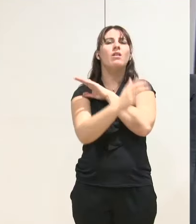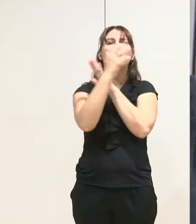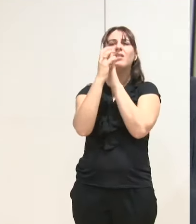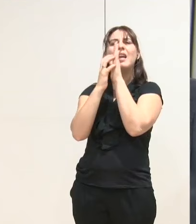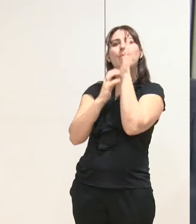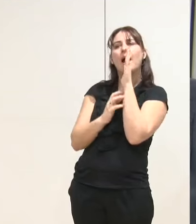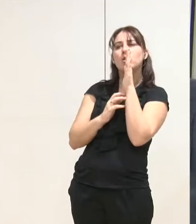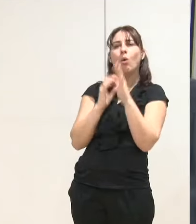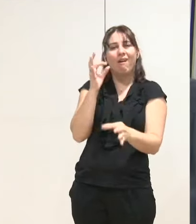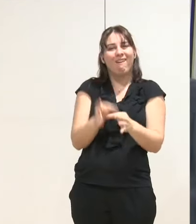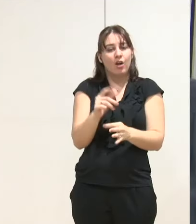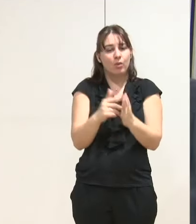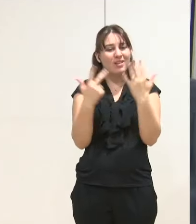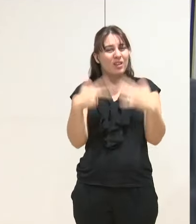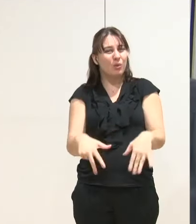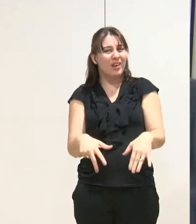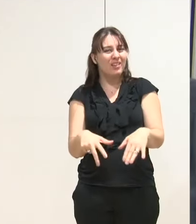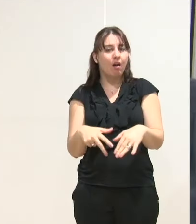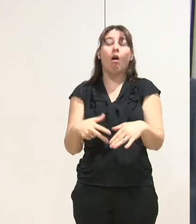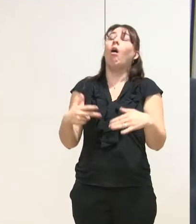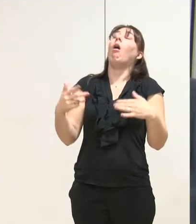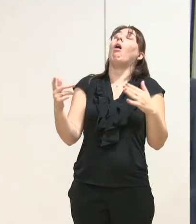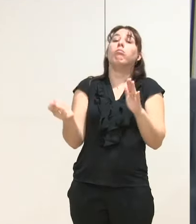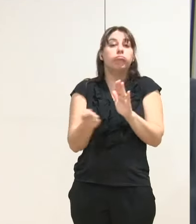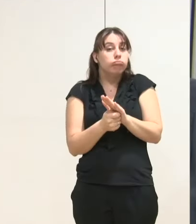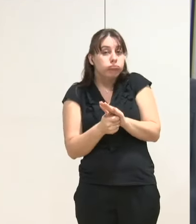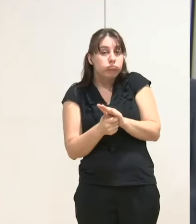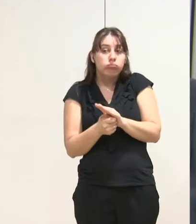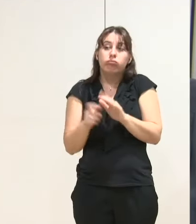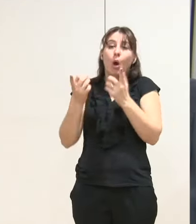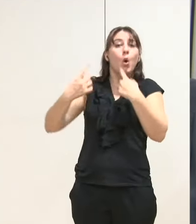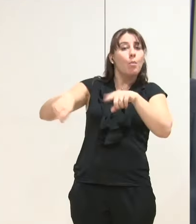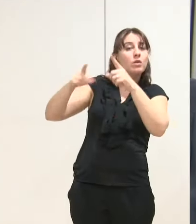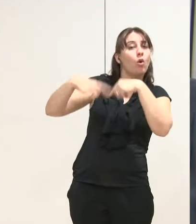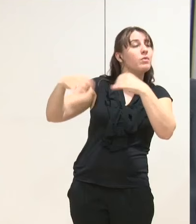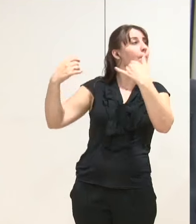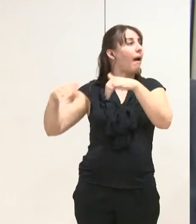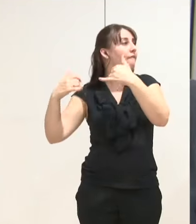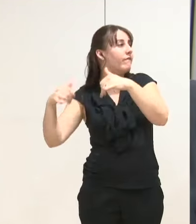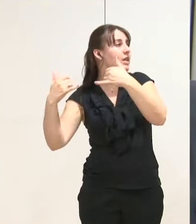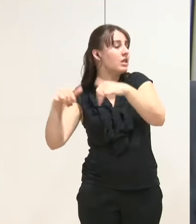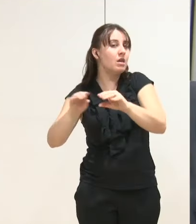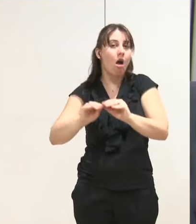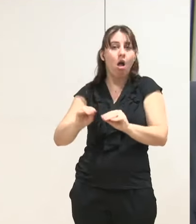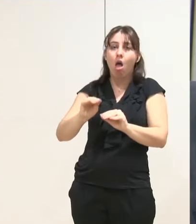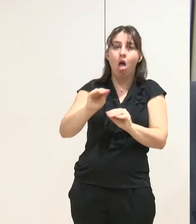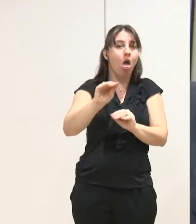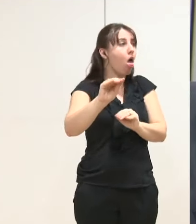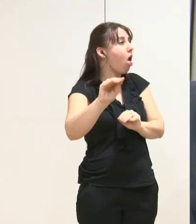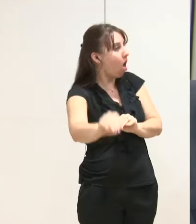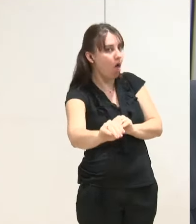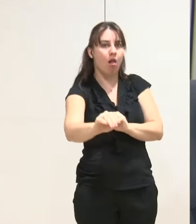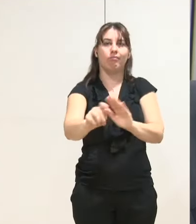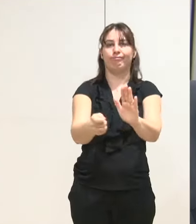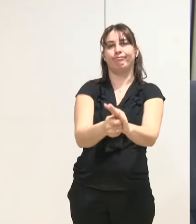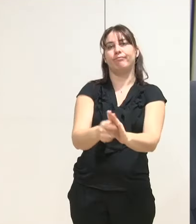rentrée scolaire 2018 et puis le temps que les commissions se terminent euh visiblement ça a ripé sur la